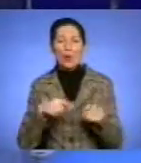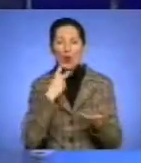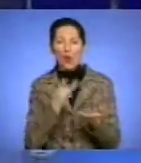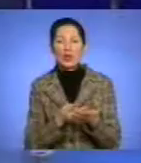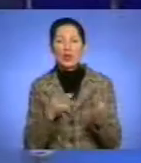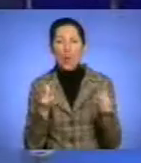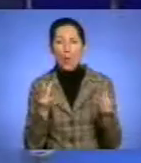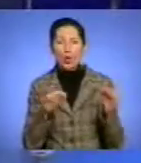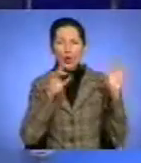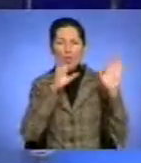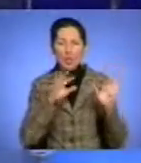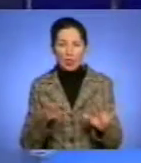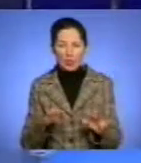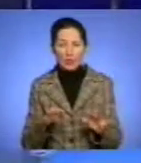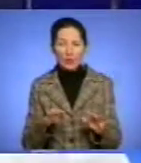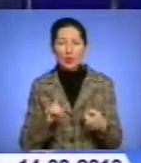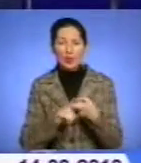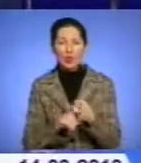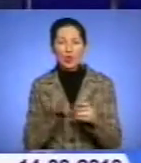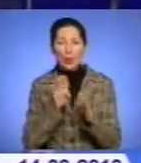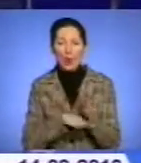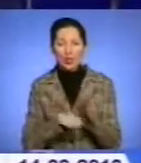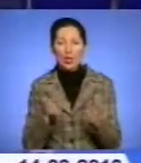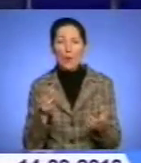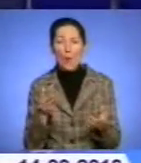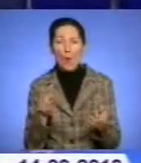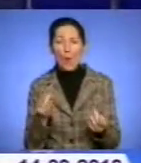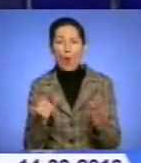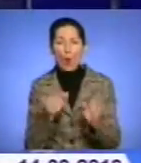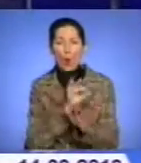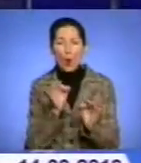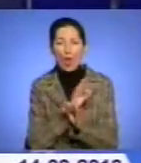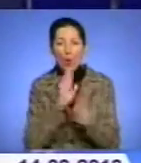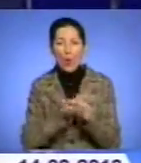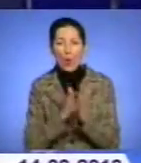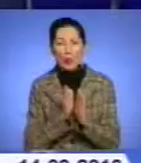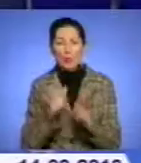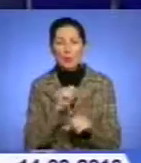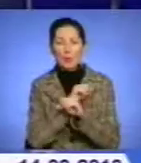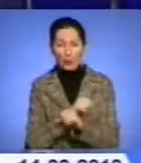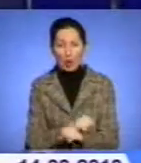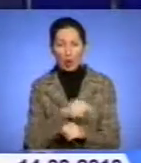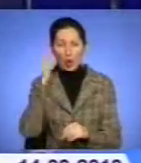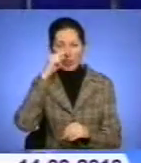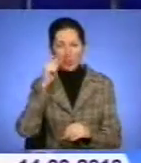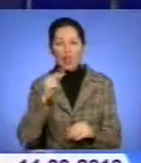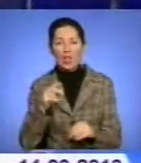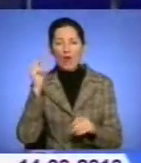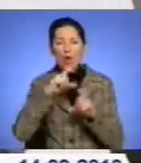сніг. У зв'язку із погіршенням погодних умов у п'ятницю 15 березня буде припинено навчання у загальноосвітніх школах